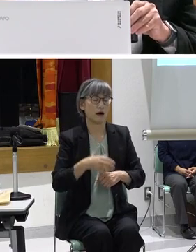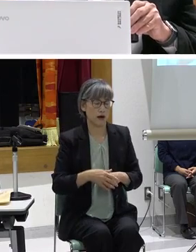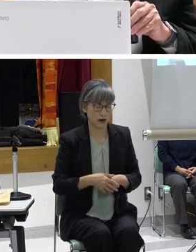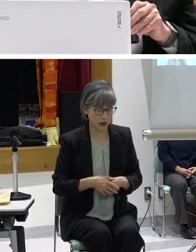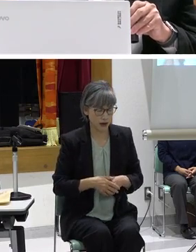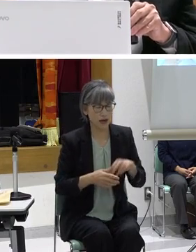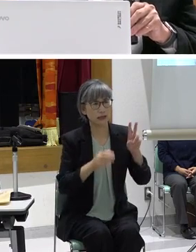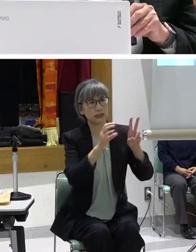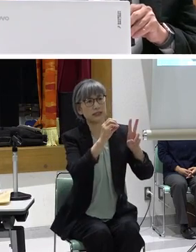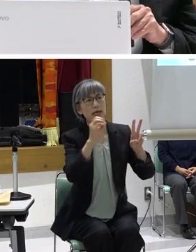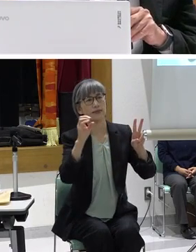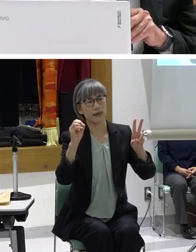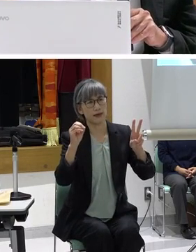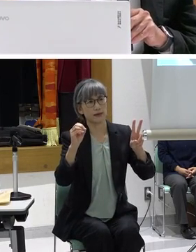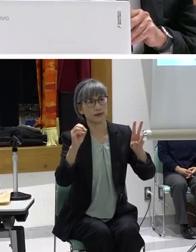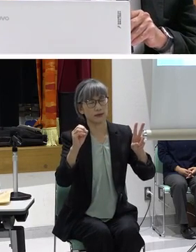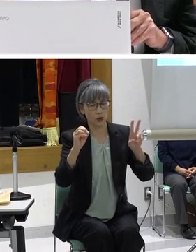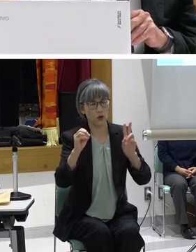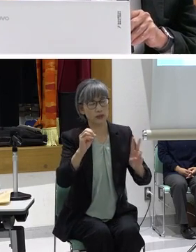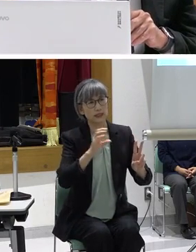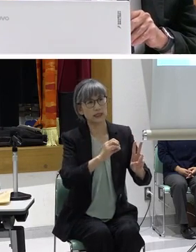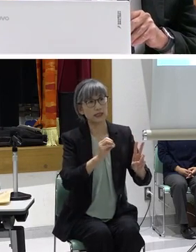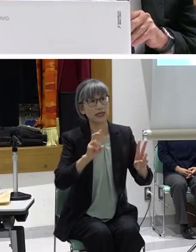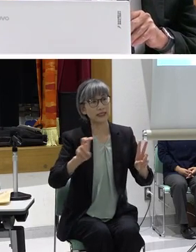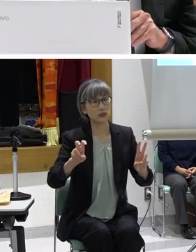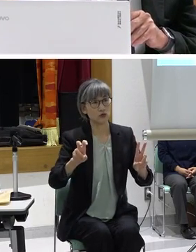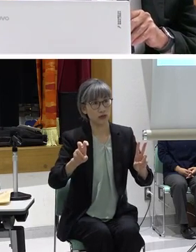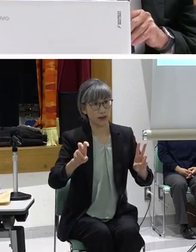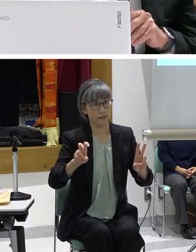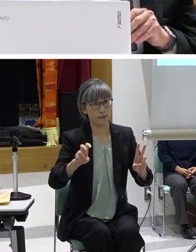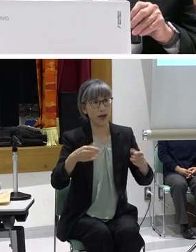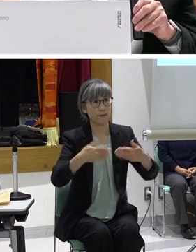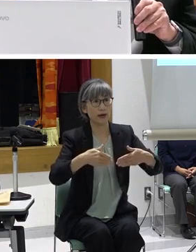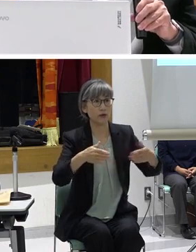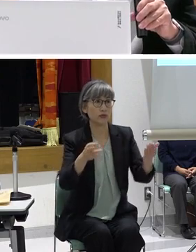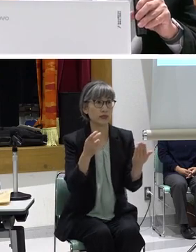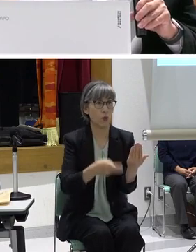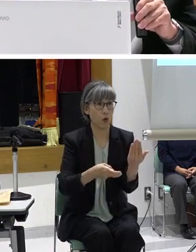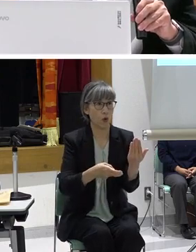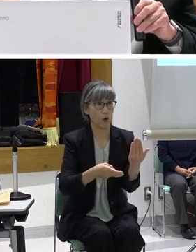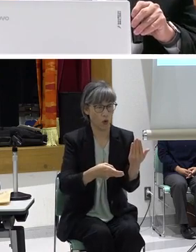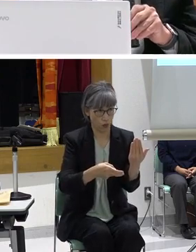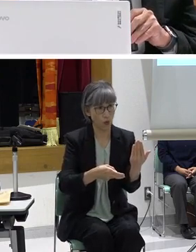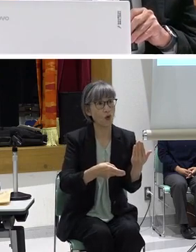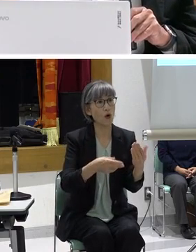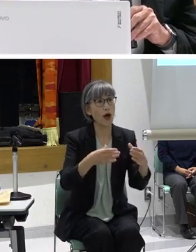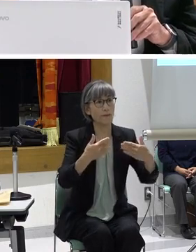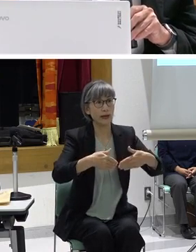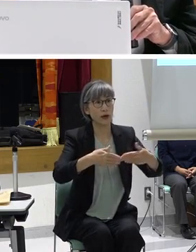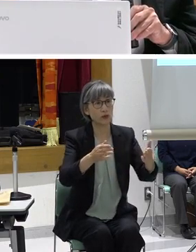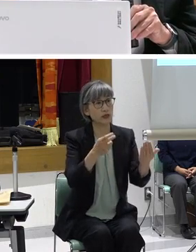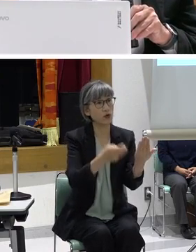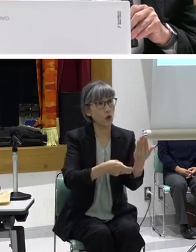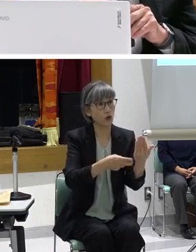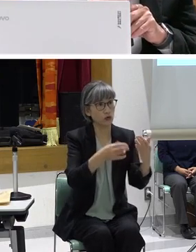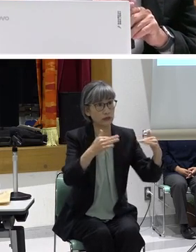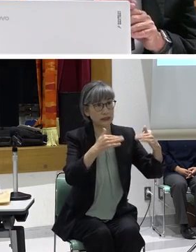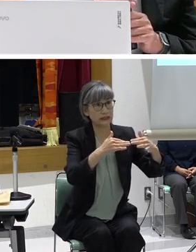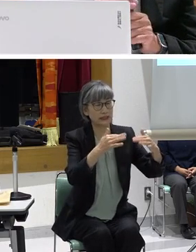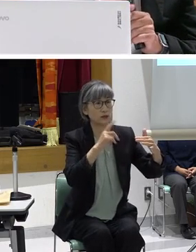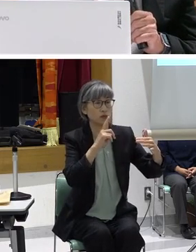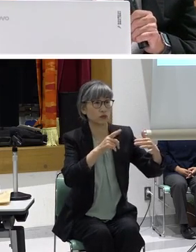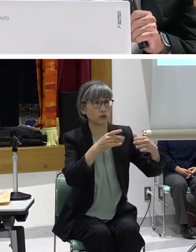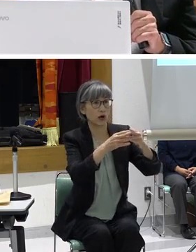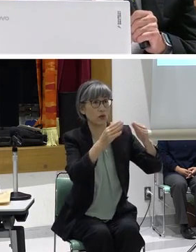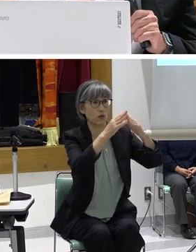で2020年とこうバリアフリー法の審議が国会であったんですけれども、その時の、まあ、参考